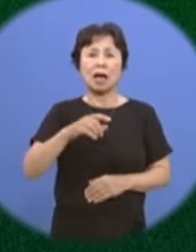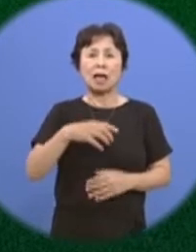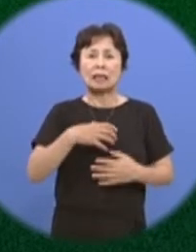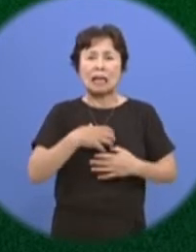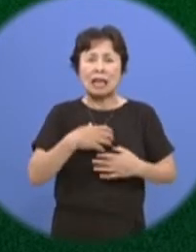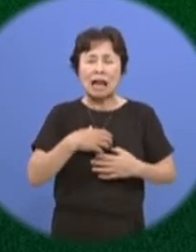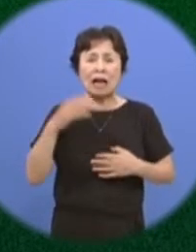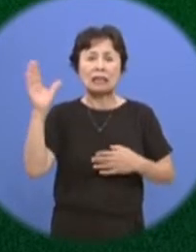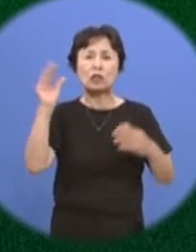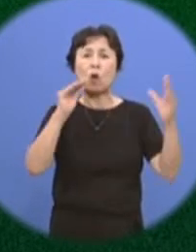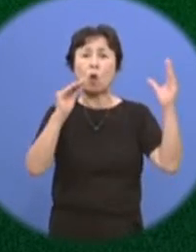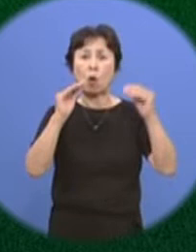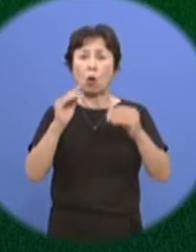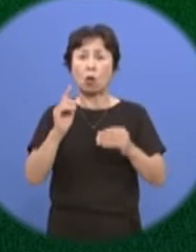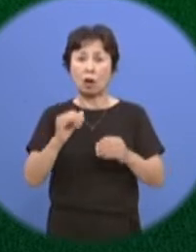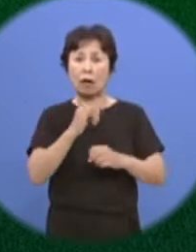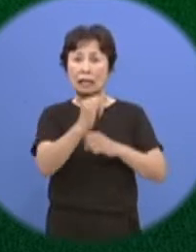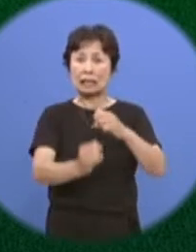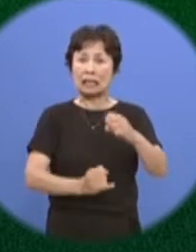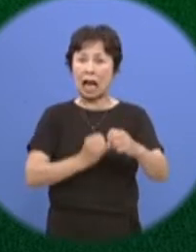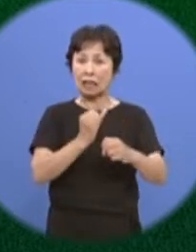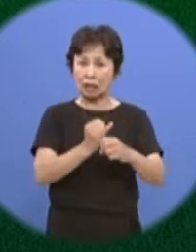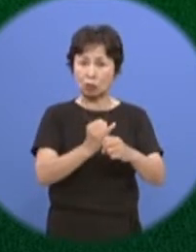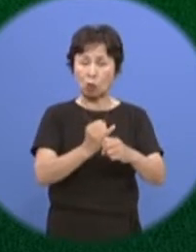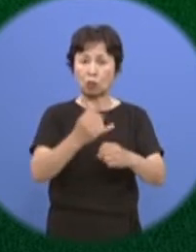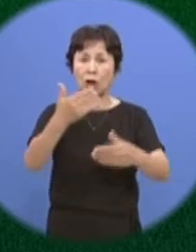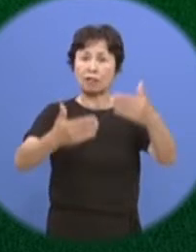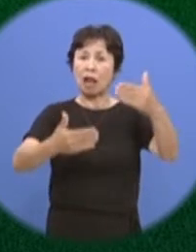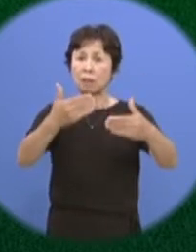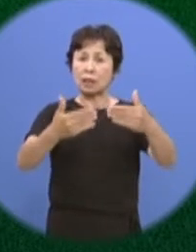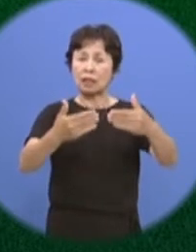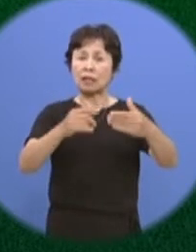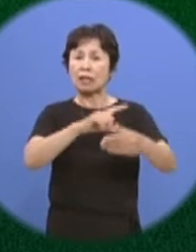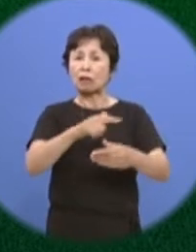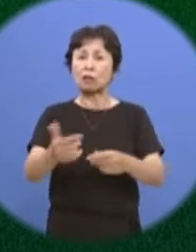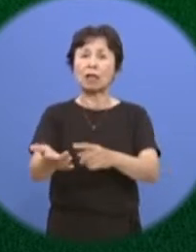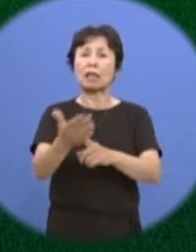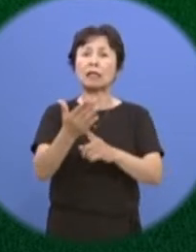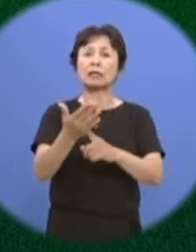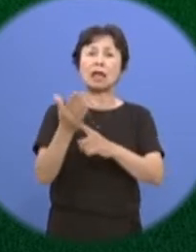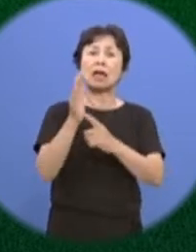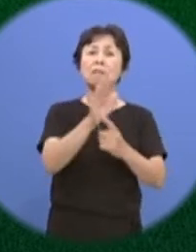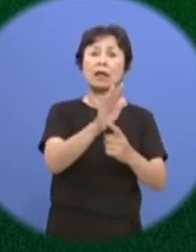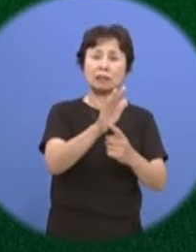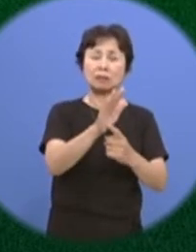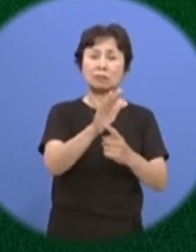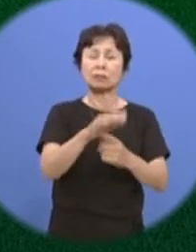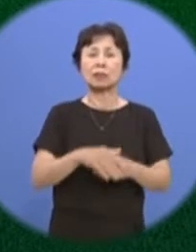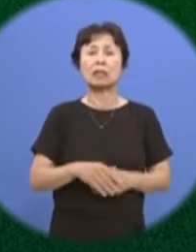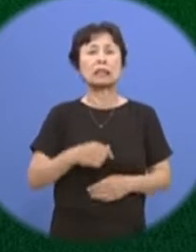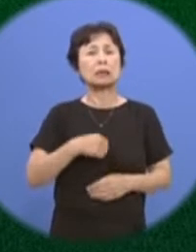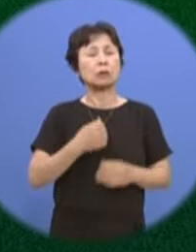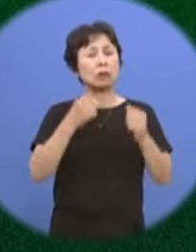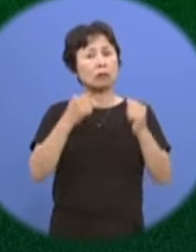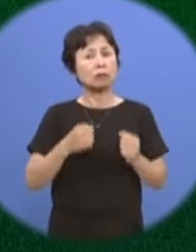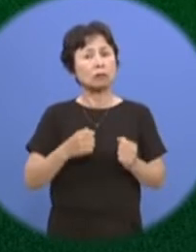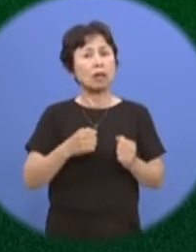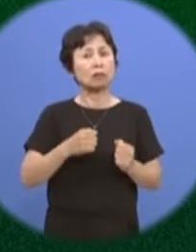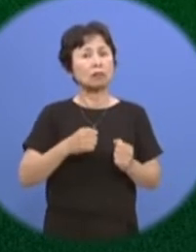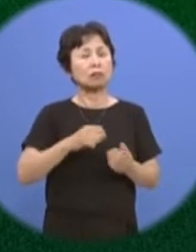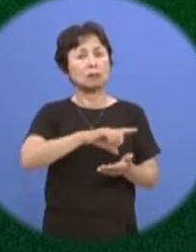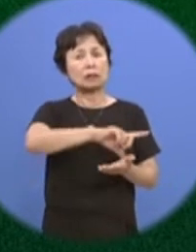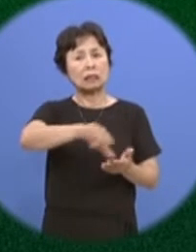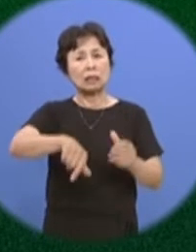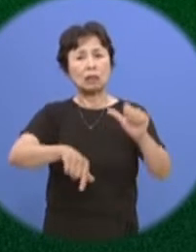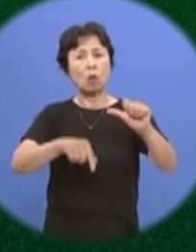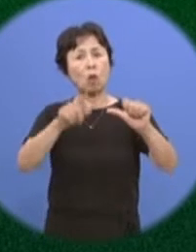ねこれインターネットとかテレビかなんかで提供してるんですけど、これは今住んでるところ5キロメッシュぐらいにしてね、 はい、 それでこ